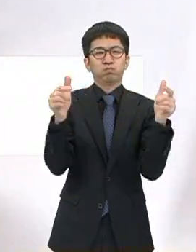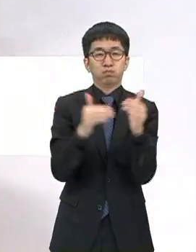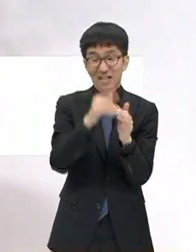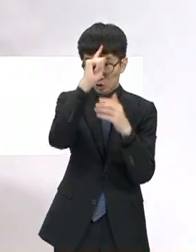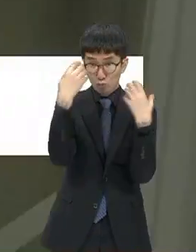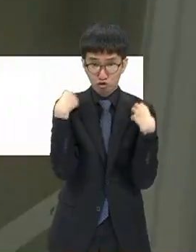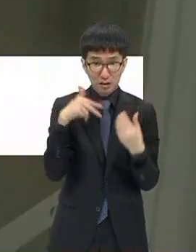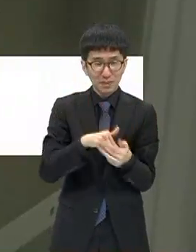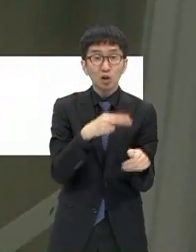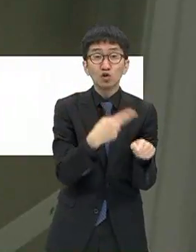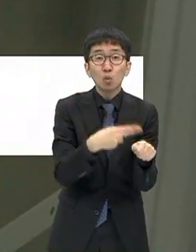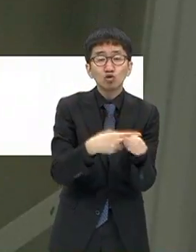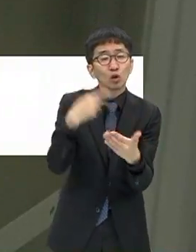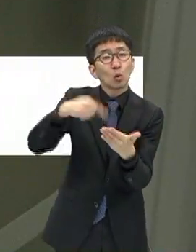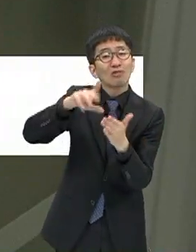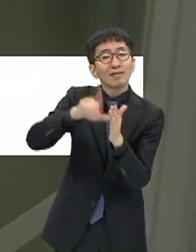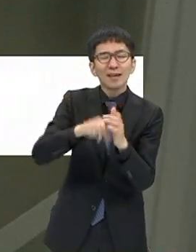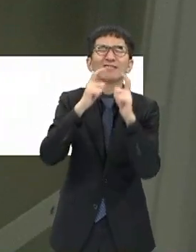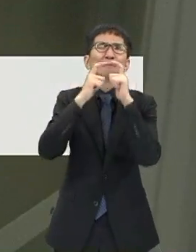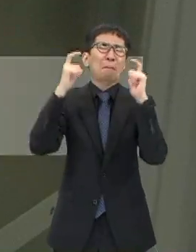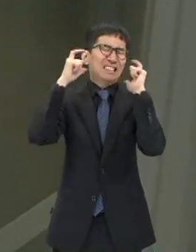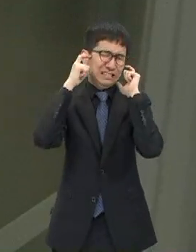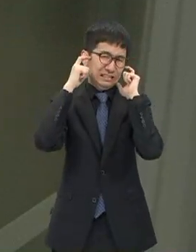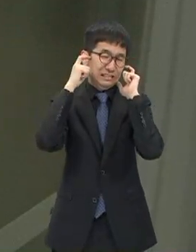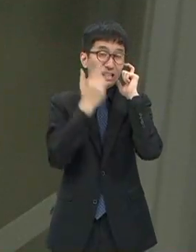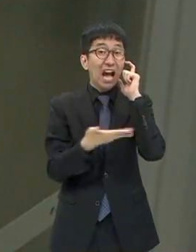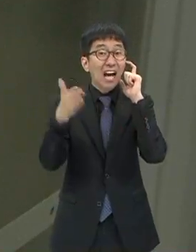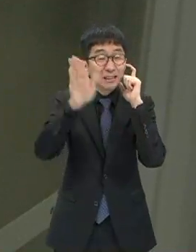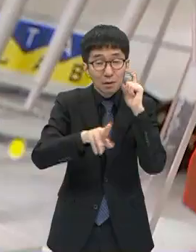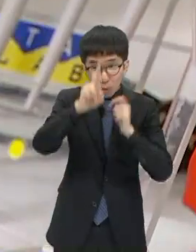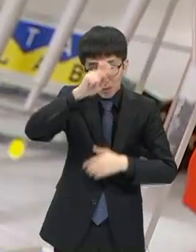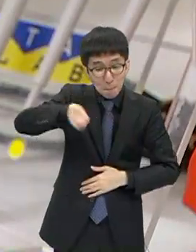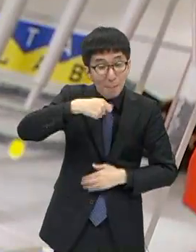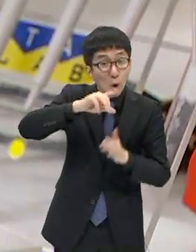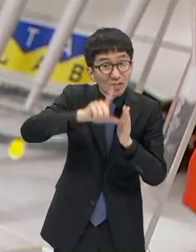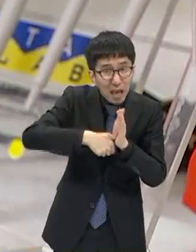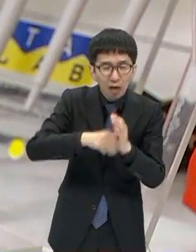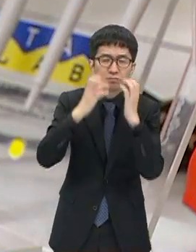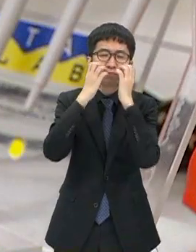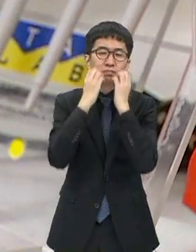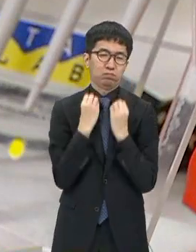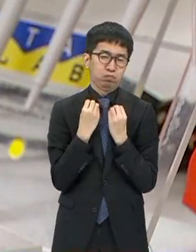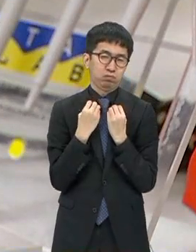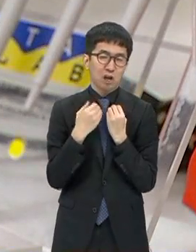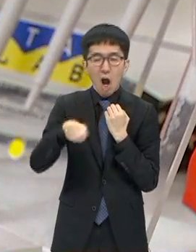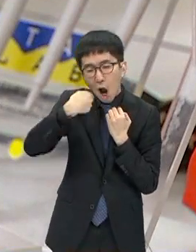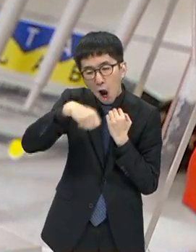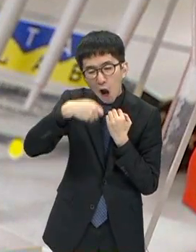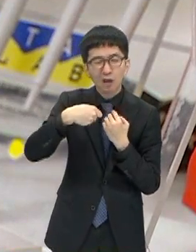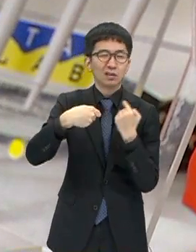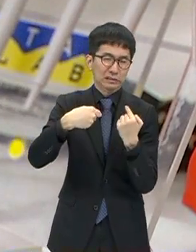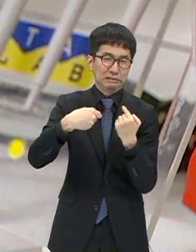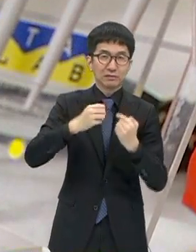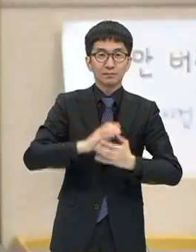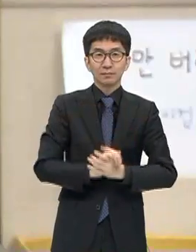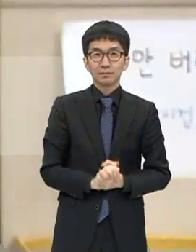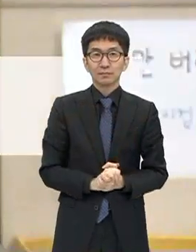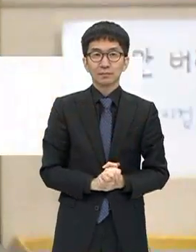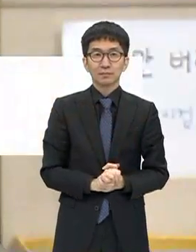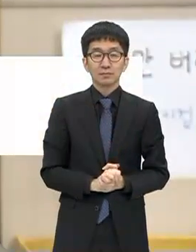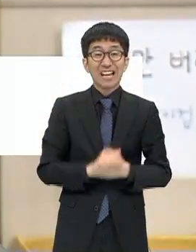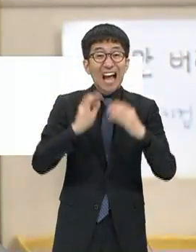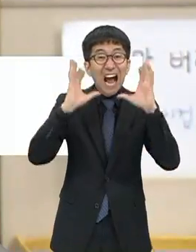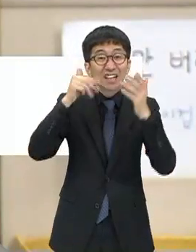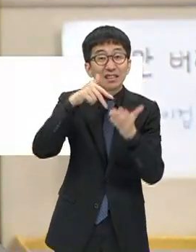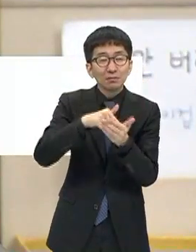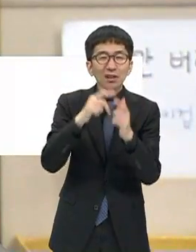방역당국은 교사들이 교육활동 시에는 마스크를 착용했지만 식사할 때 불가피하게 마스크를 벗었던 것으로 보고 있습니다.